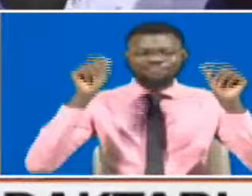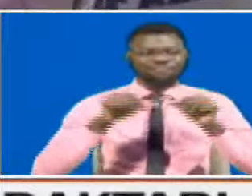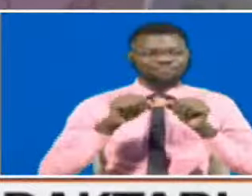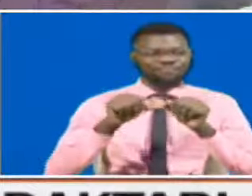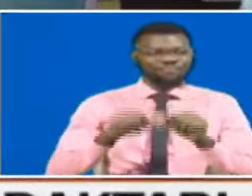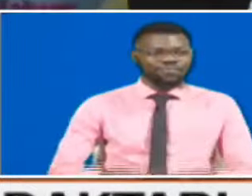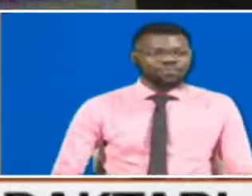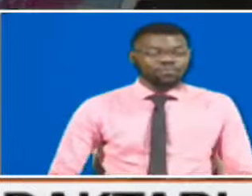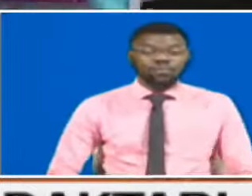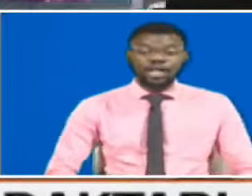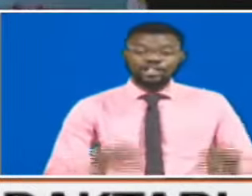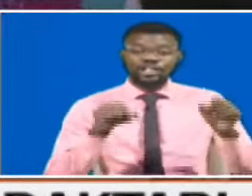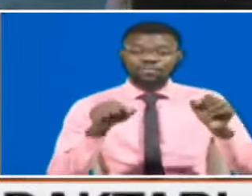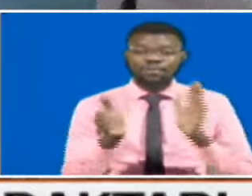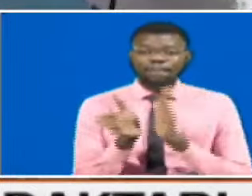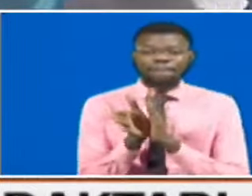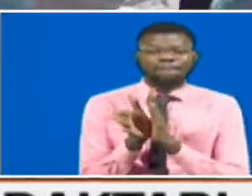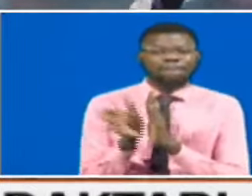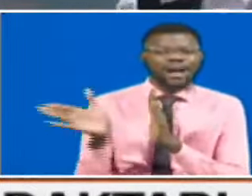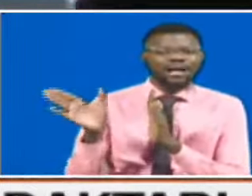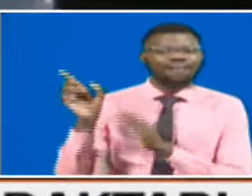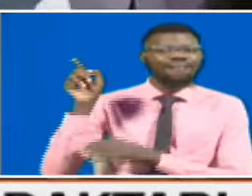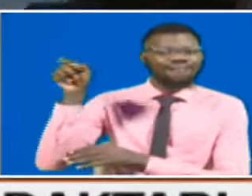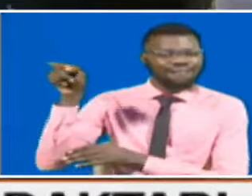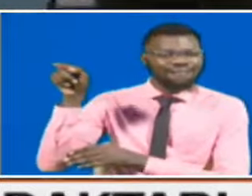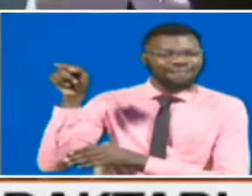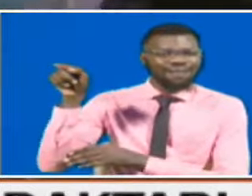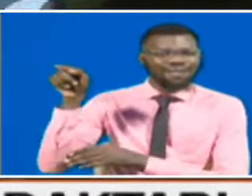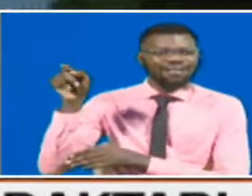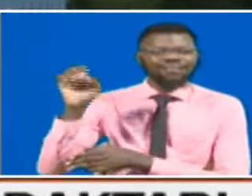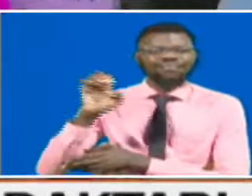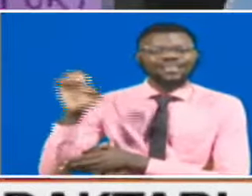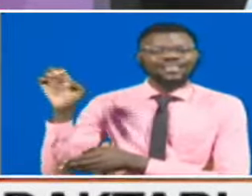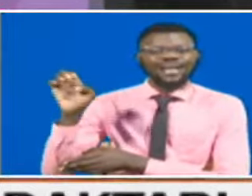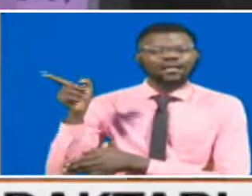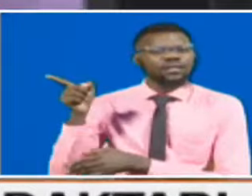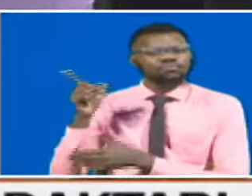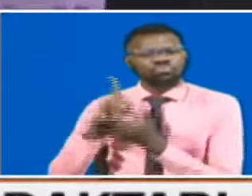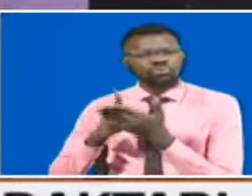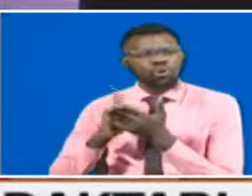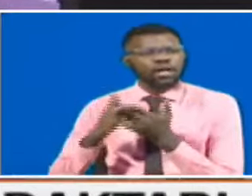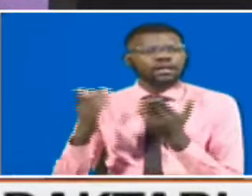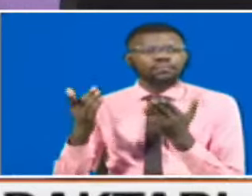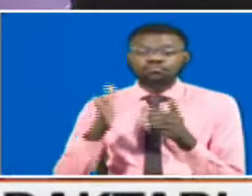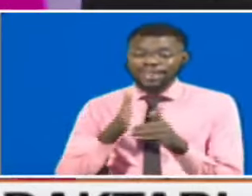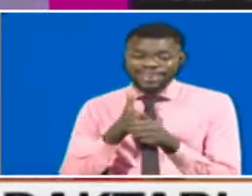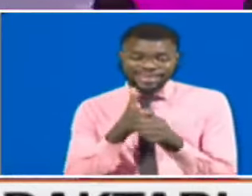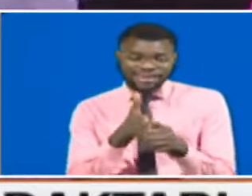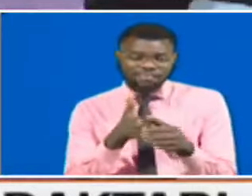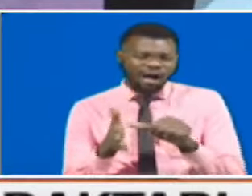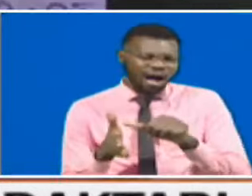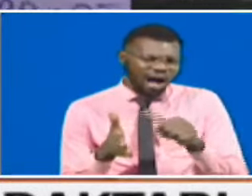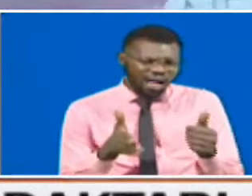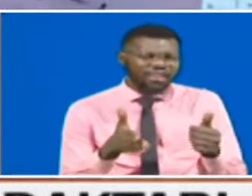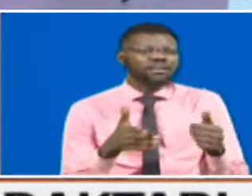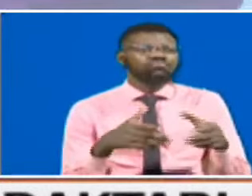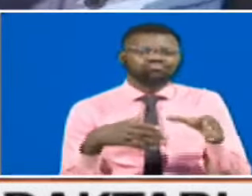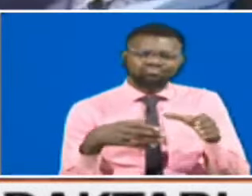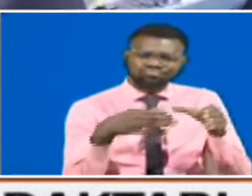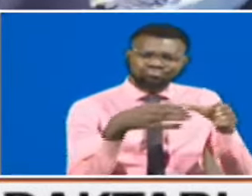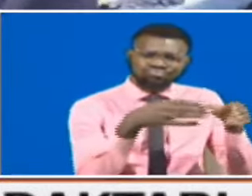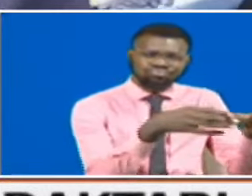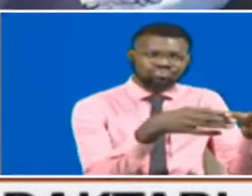Mwenyekiti wa tawi la KMPDU katika ukanda wa mashariki, Daktari Dennis Mugambi, akiwaongoza wenzake hadi bunge la kaunti ya